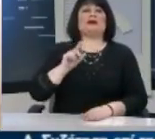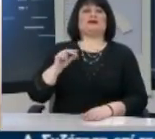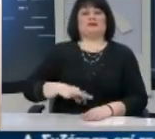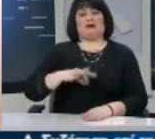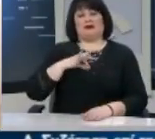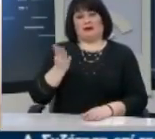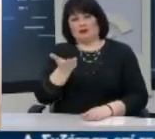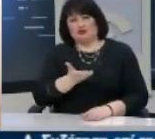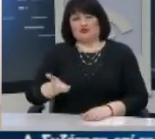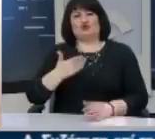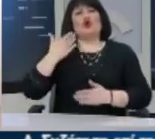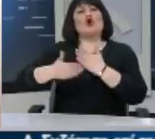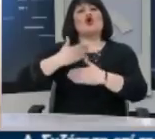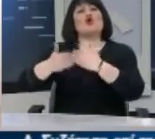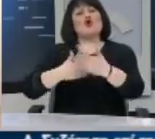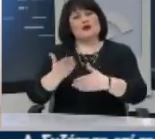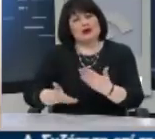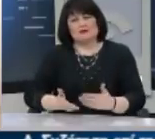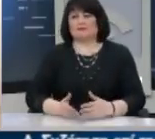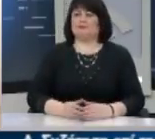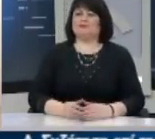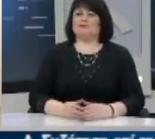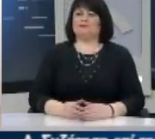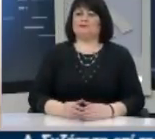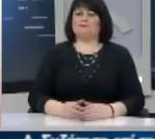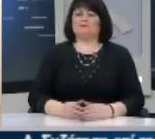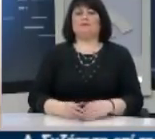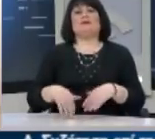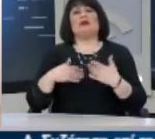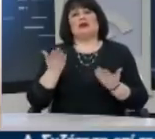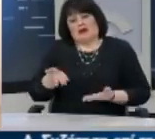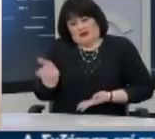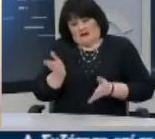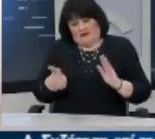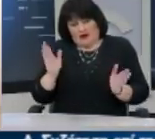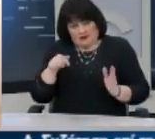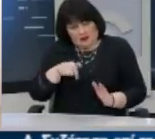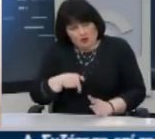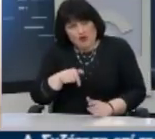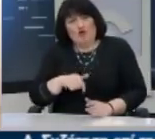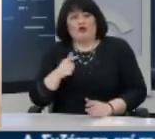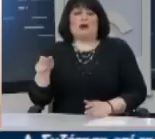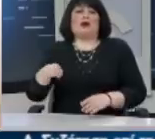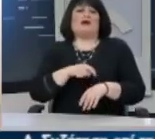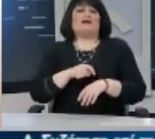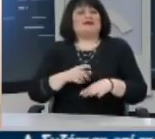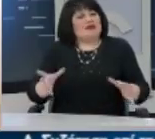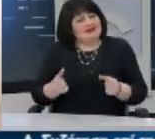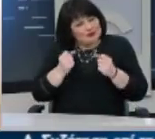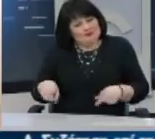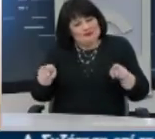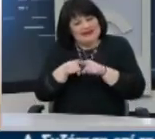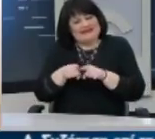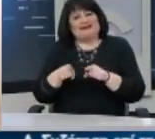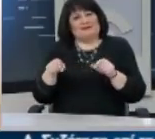κυρίες που όλα αυτά τα χρόνια είτε έχουνε φύγει από κοντά μας είτε τώρα ευτυχώς είναι ακόμα κοντά